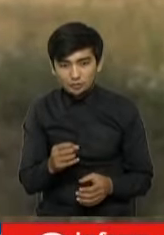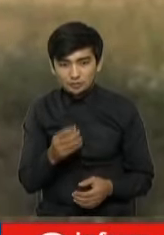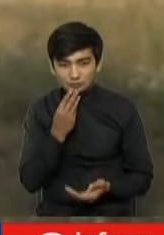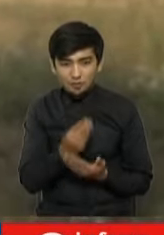зимы